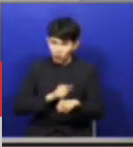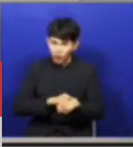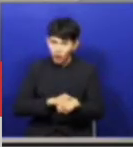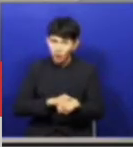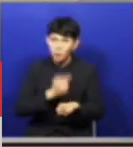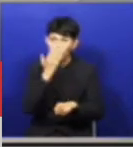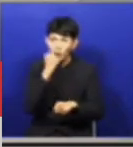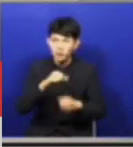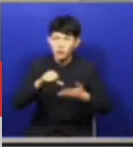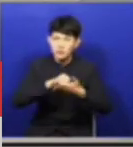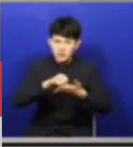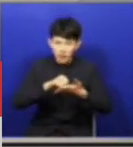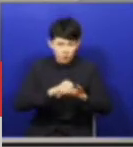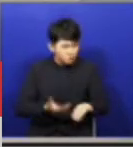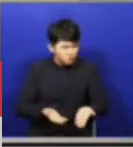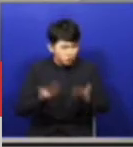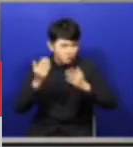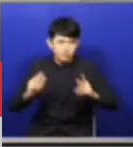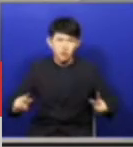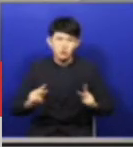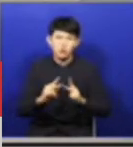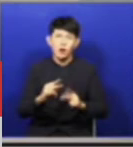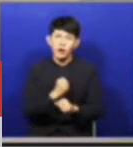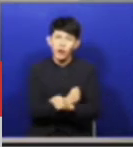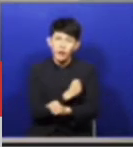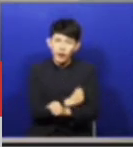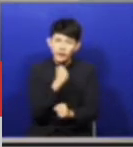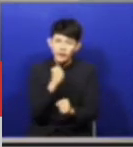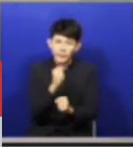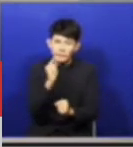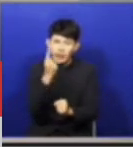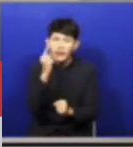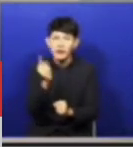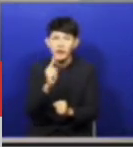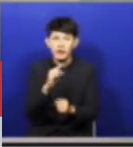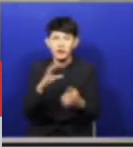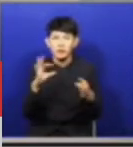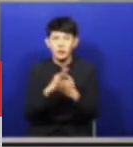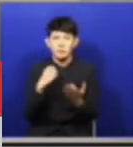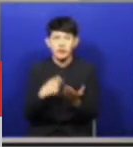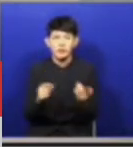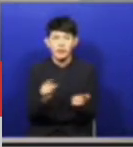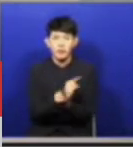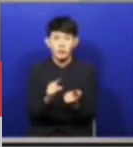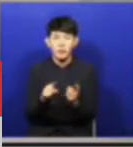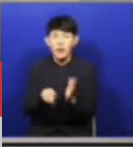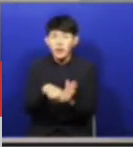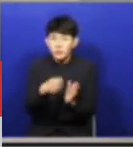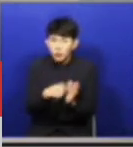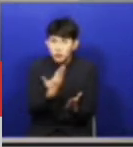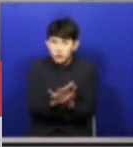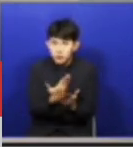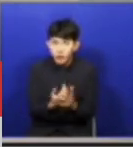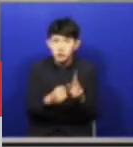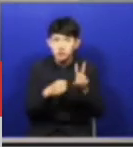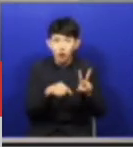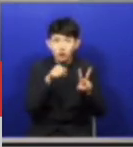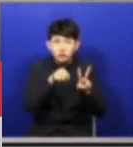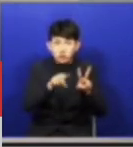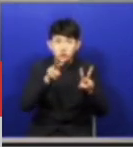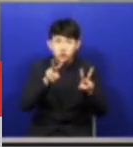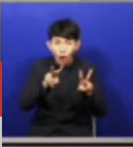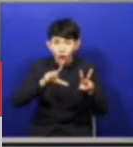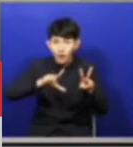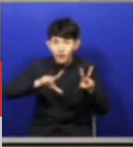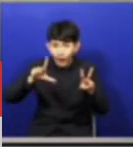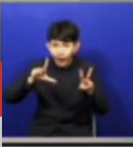นากระทรวงแรงงานที่เกี่ยวข้องกับสำนักงานประกันสังคมเพราะท่านมีเงินถึง 2.2 ล้